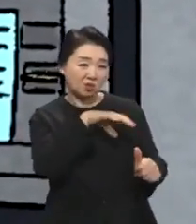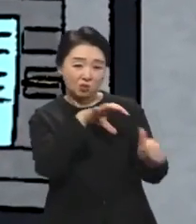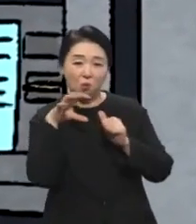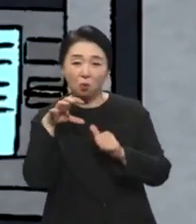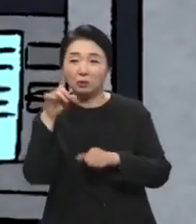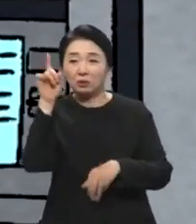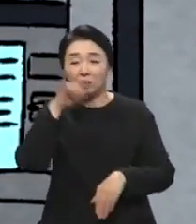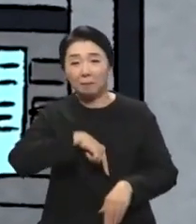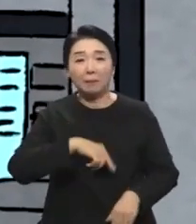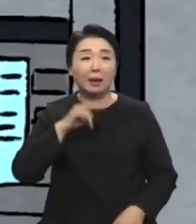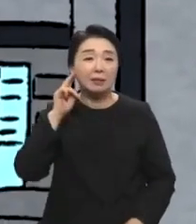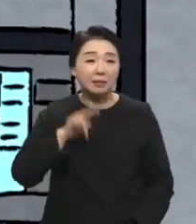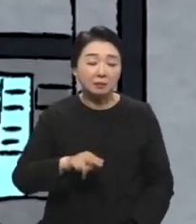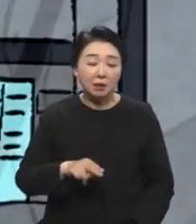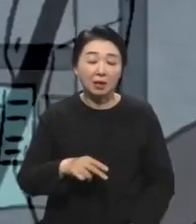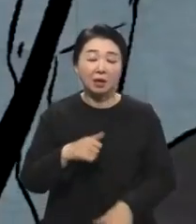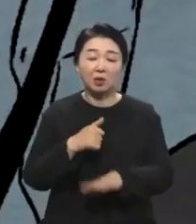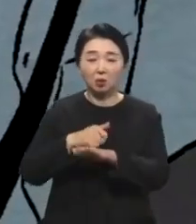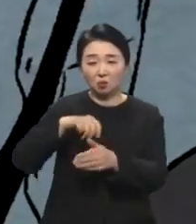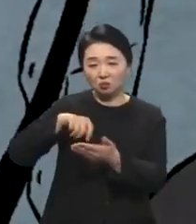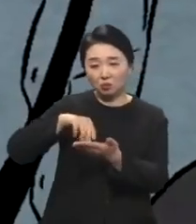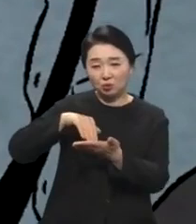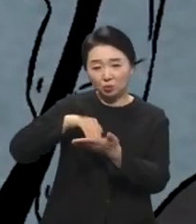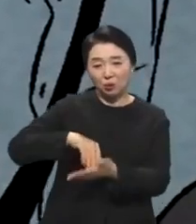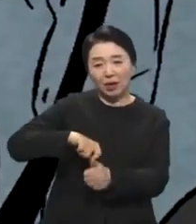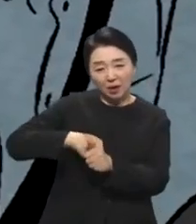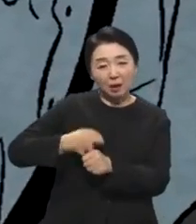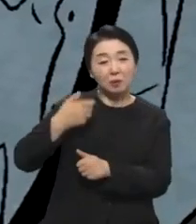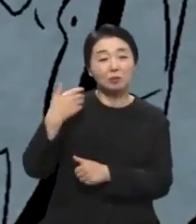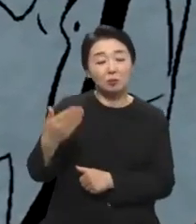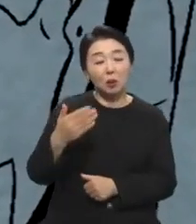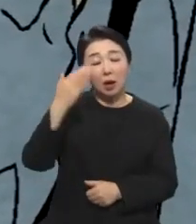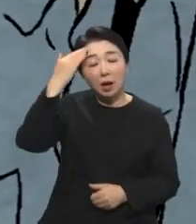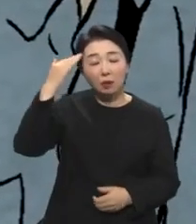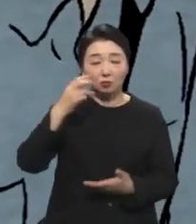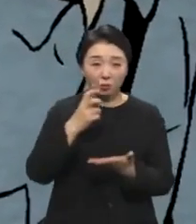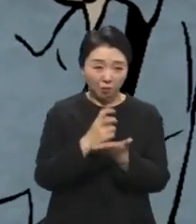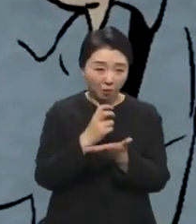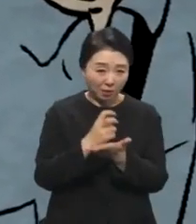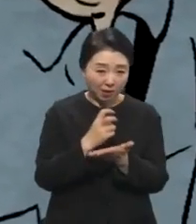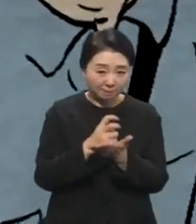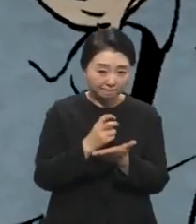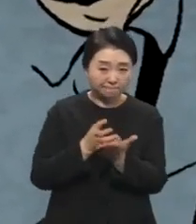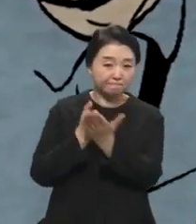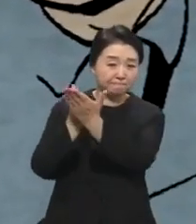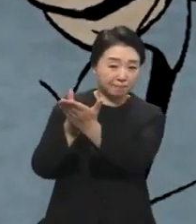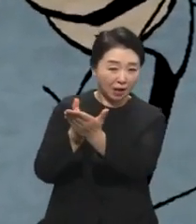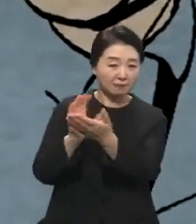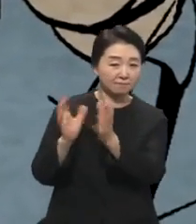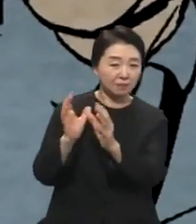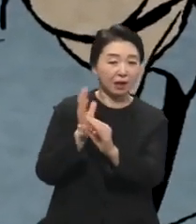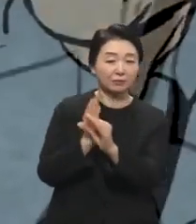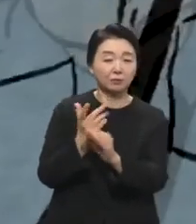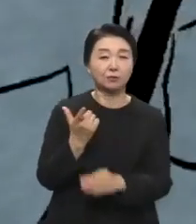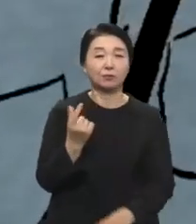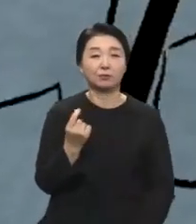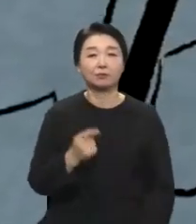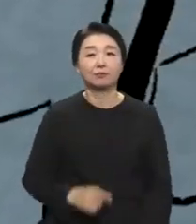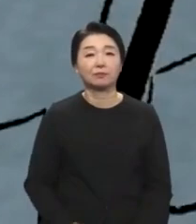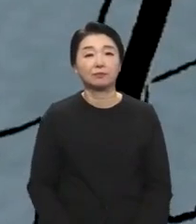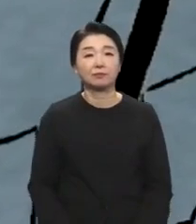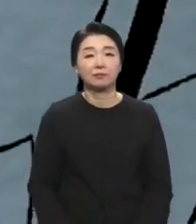대상으로 하는 경우에는 가중 처벌을 하고 우리나라에도 그게 법안이 이제 발휘 그 이제 얘기가 논 논의가 되어 가는